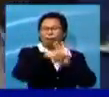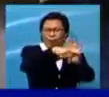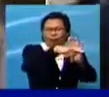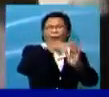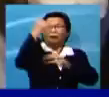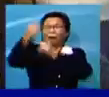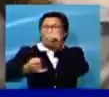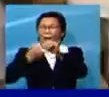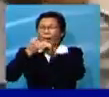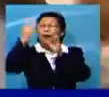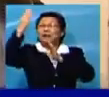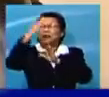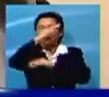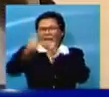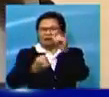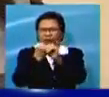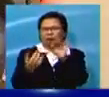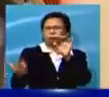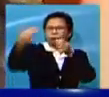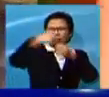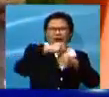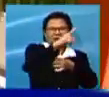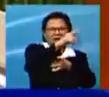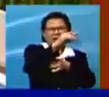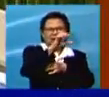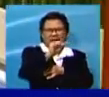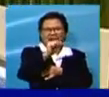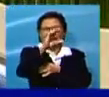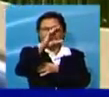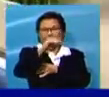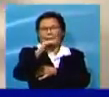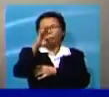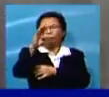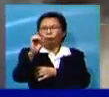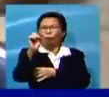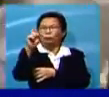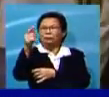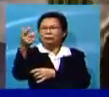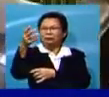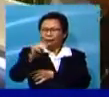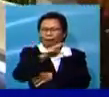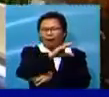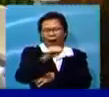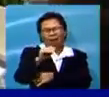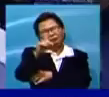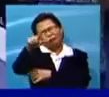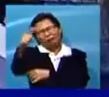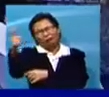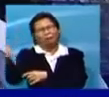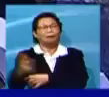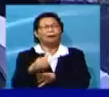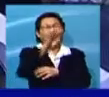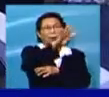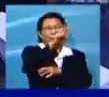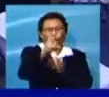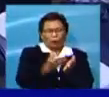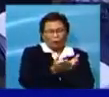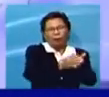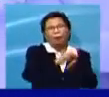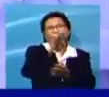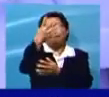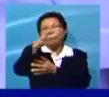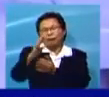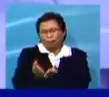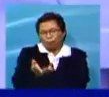antarabangsa terlibat, antaranya DCNS, Posted dan Alpha Equation. Penampilan 42 buah kapal dan 16 bot